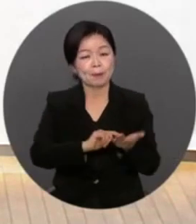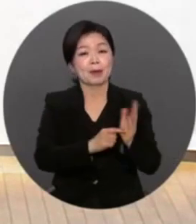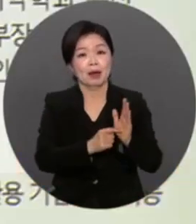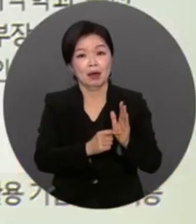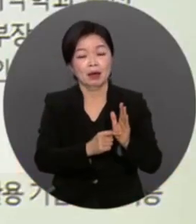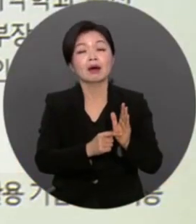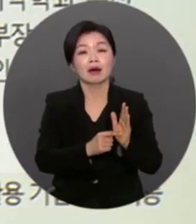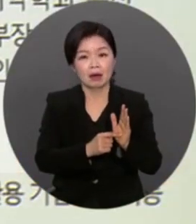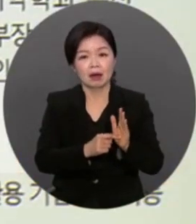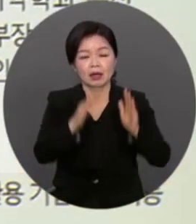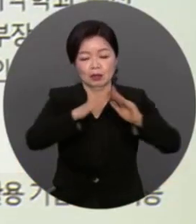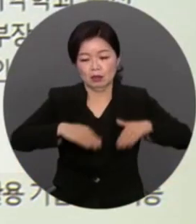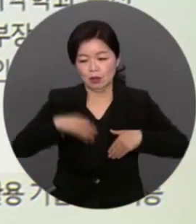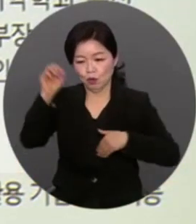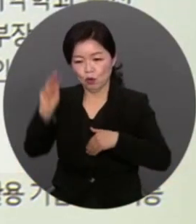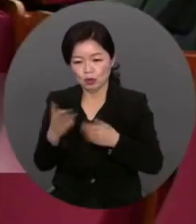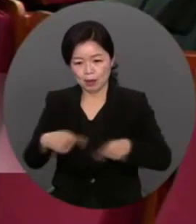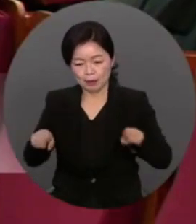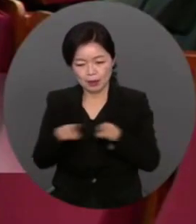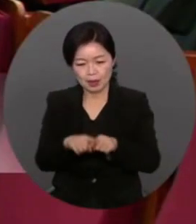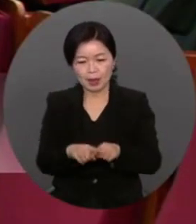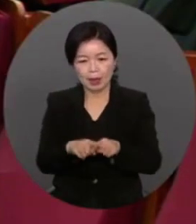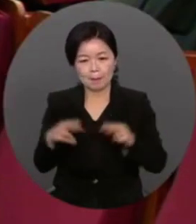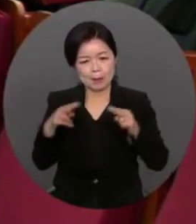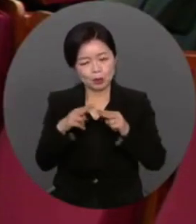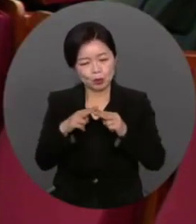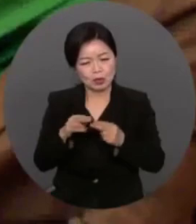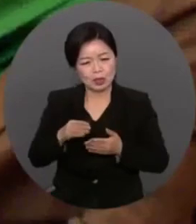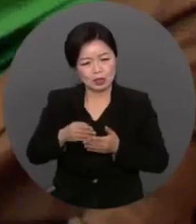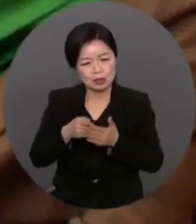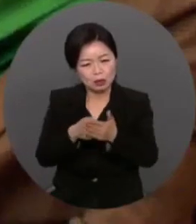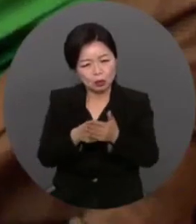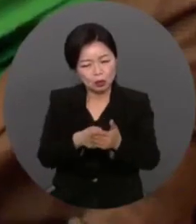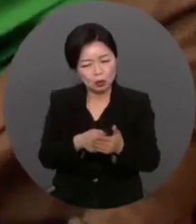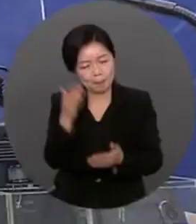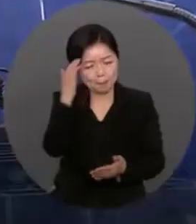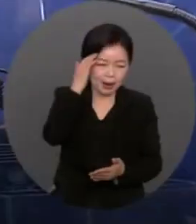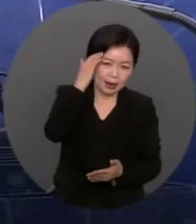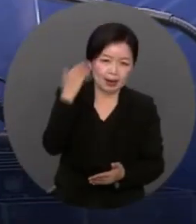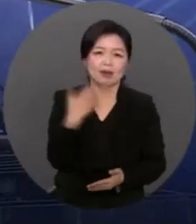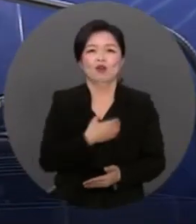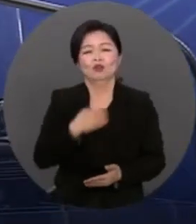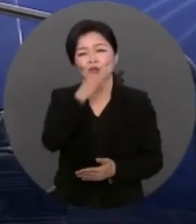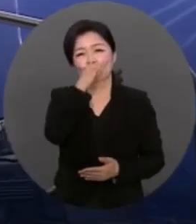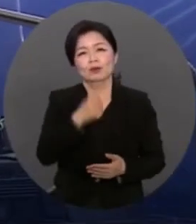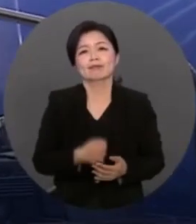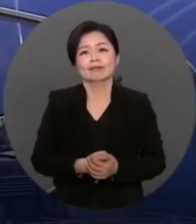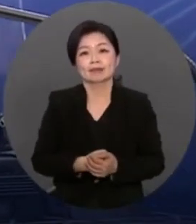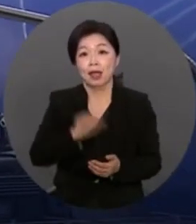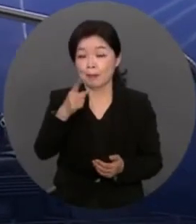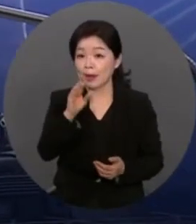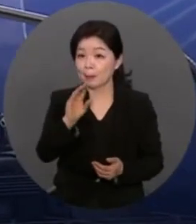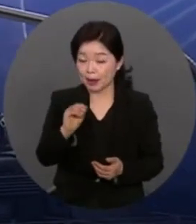걸고 있는 반도체 특화단지 지정에는 먹구름이 지는 건 아니냐는 분석도 나오고 있습니다. 100만 평